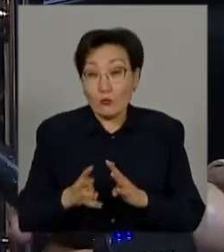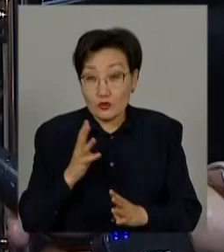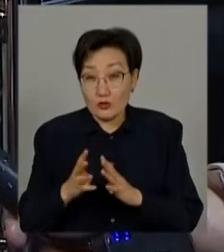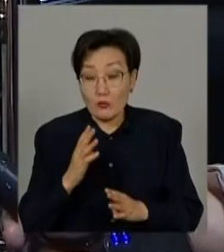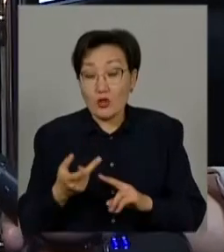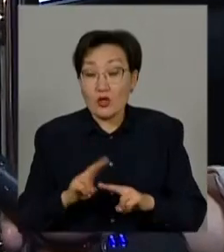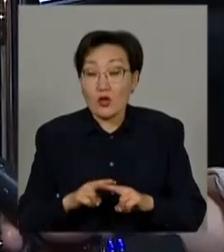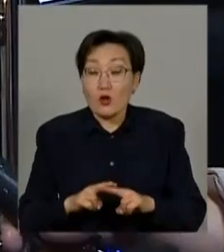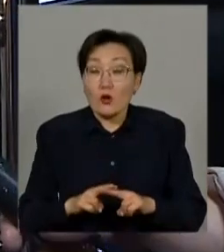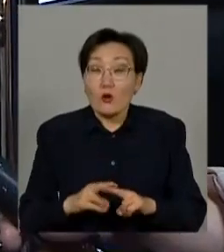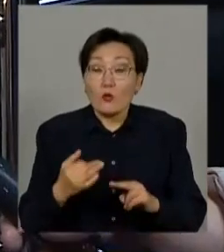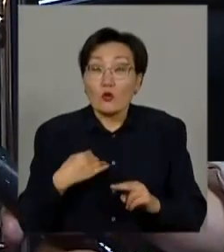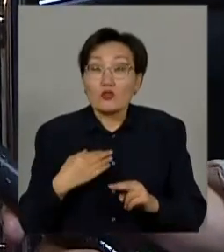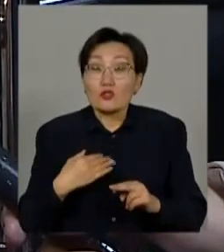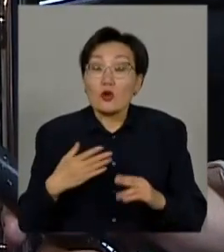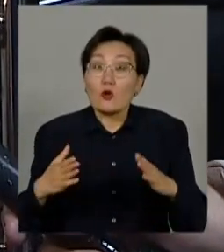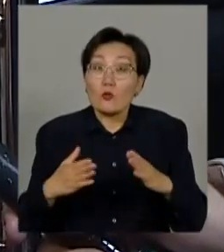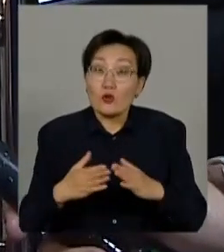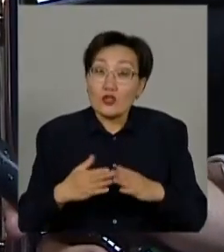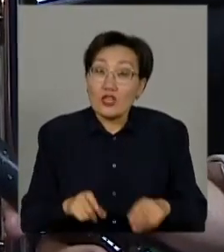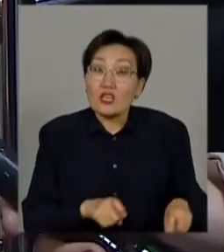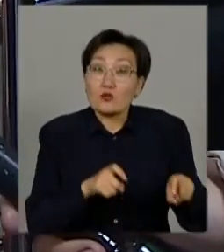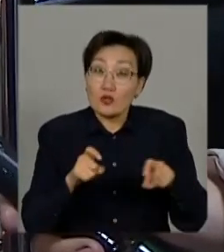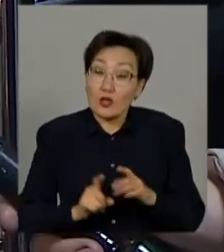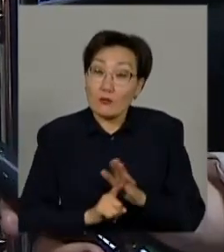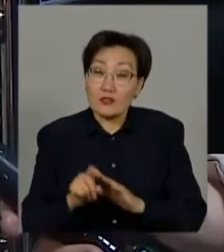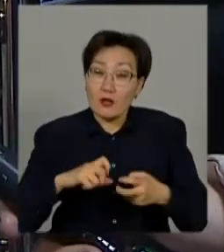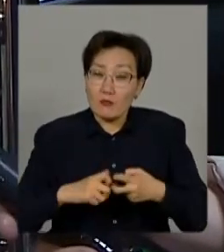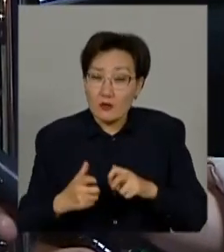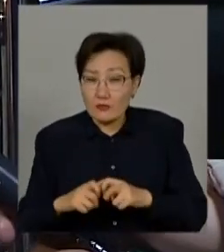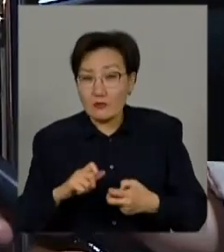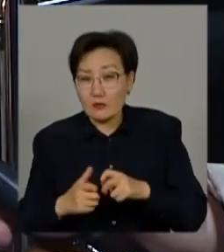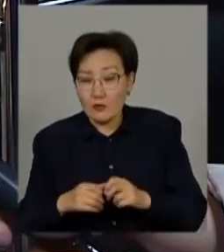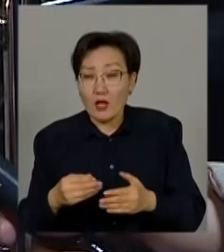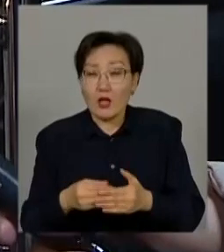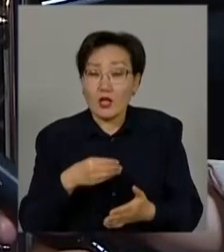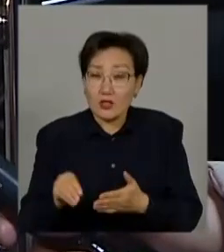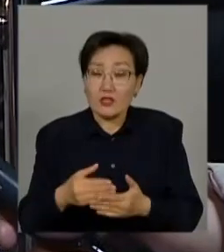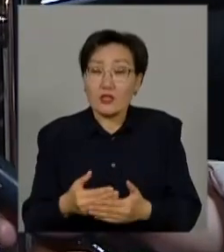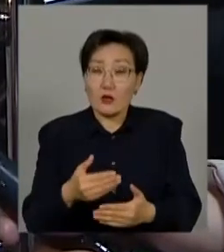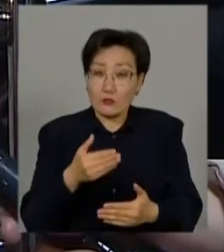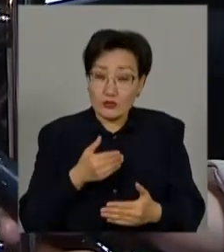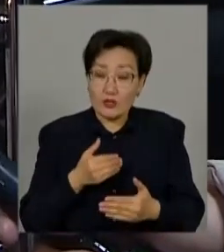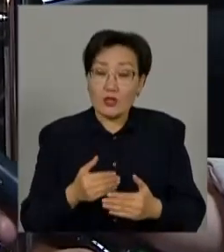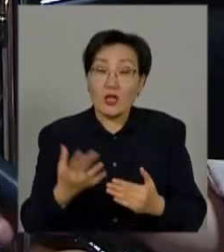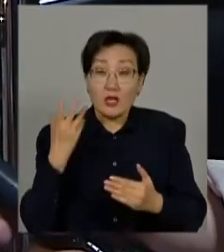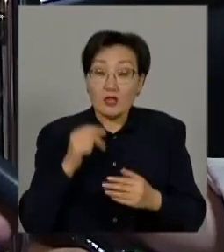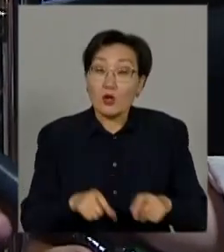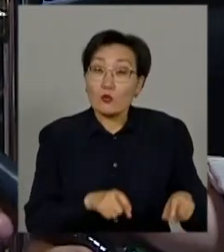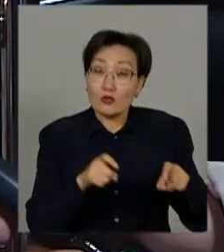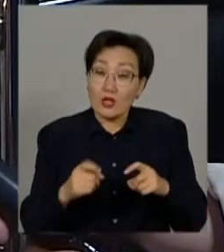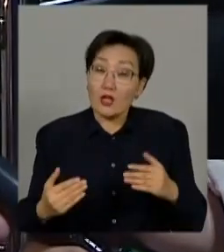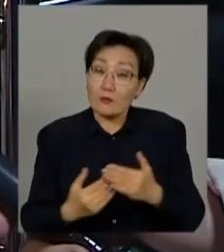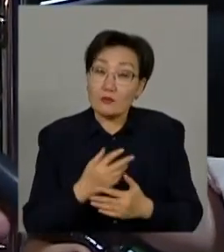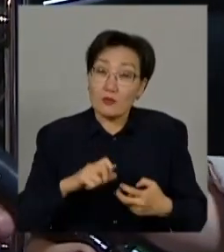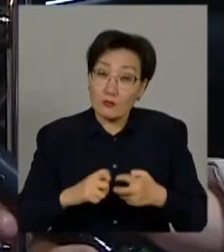Рахатына, берекесіне біз кіргеннен бастап проблема, проблема, проблема. Алғанға дейінгі де проблема. Енді ішке кіріп рахатына отырамыз ғой десек, апай